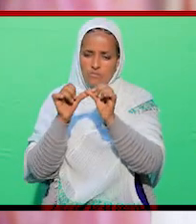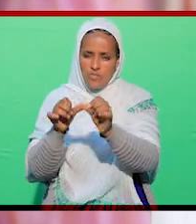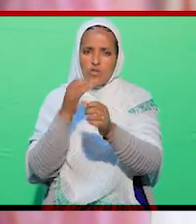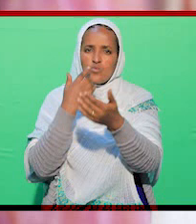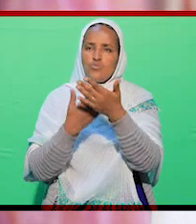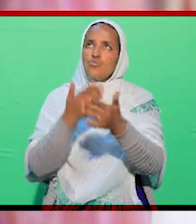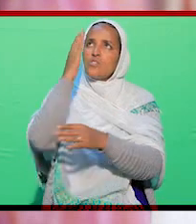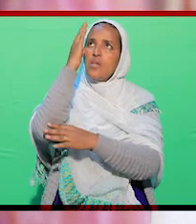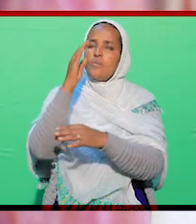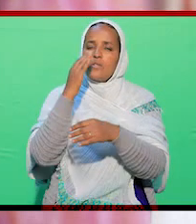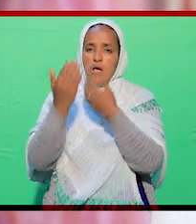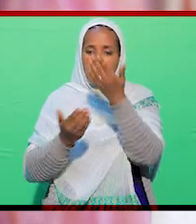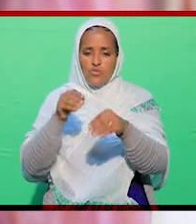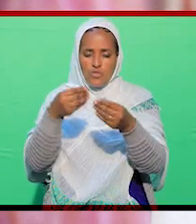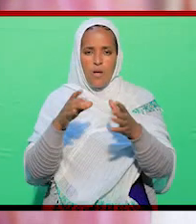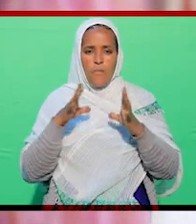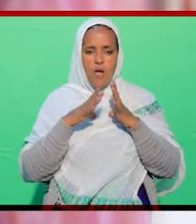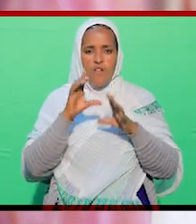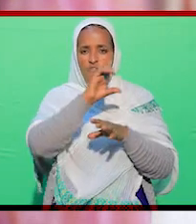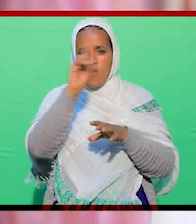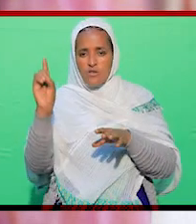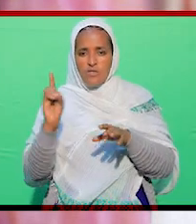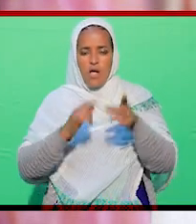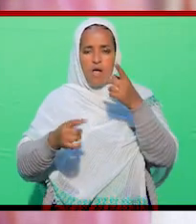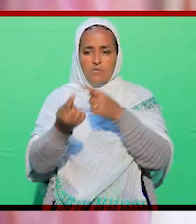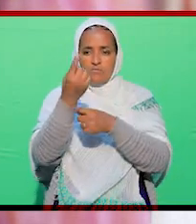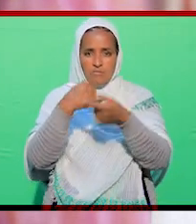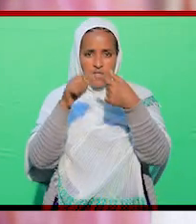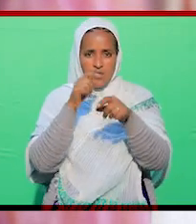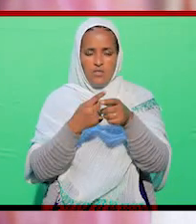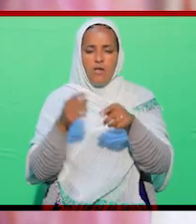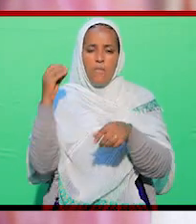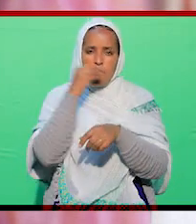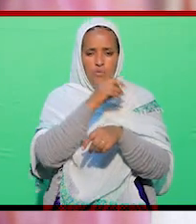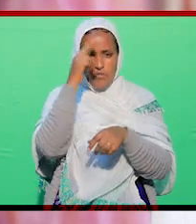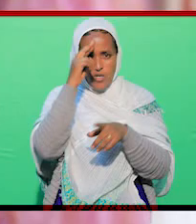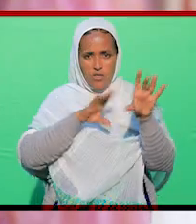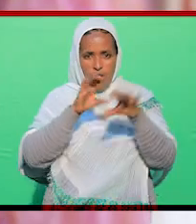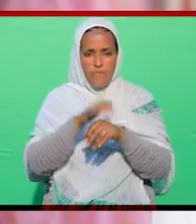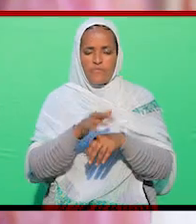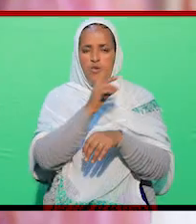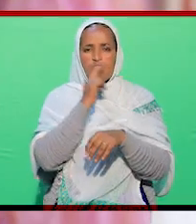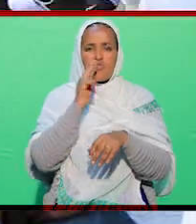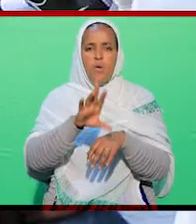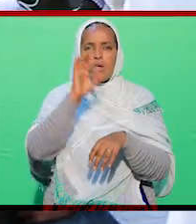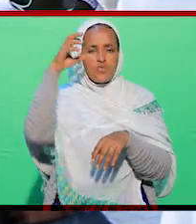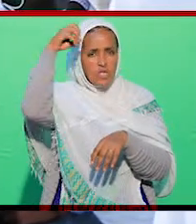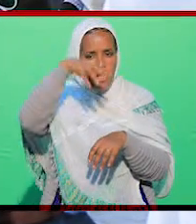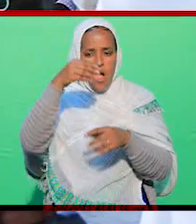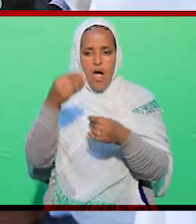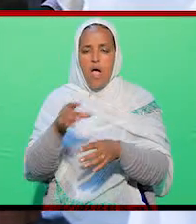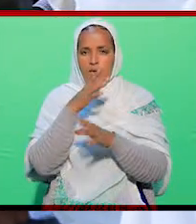በጾም ጊዜ ጾመኛ ሆኖ ጥሩ እግዚአብሔርን ሲያገለግል የነበረ በዓሉ ሲፈሰግ ትንሣኤው ሲመጣ ደግሞ ያን ጊዜ መብልን ምክንያት